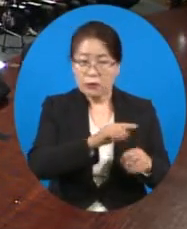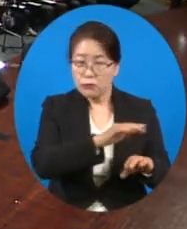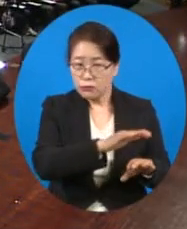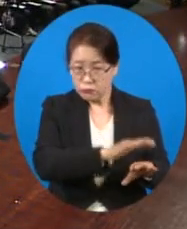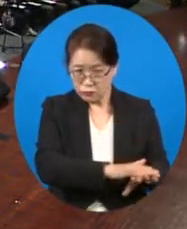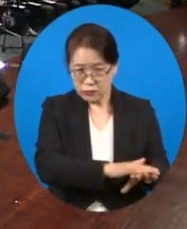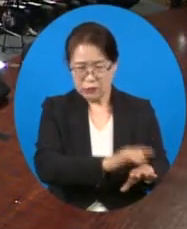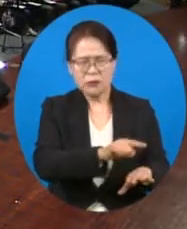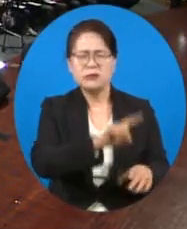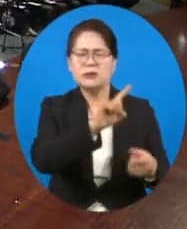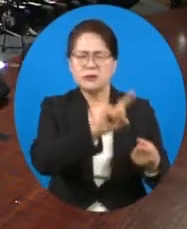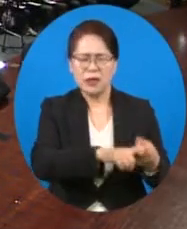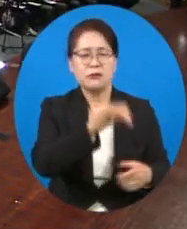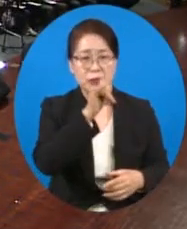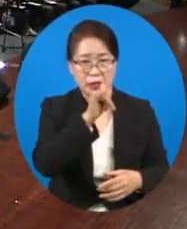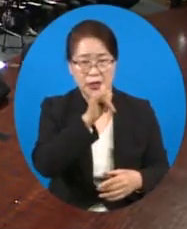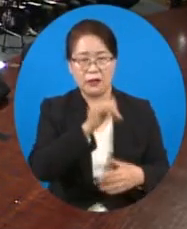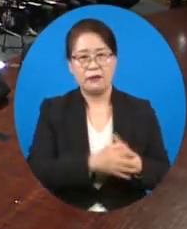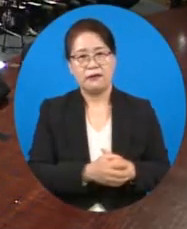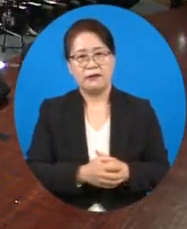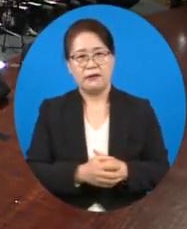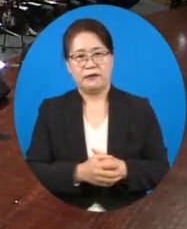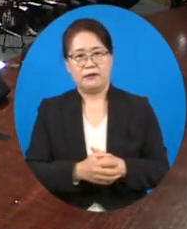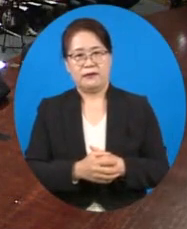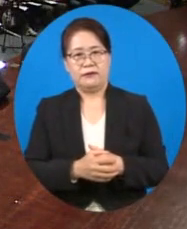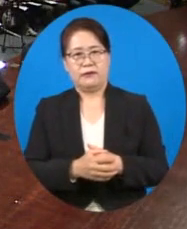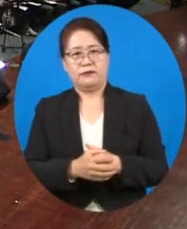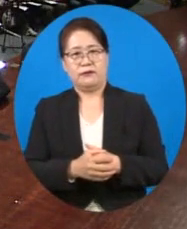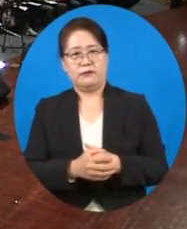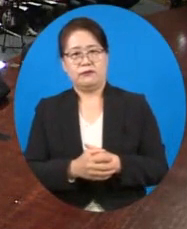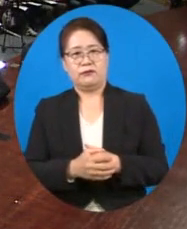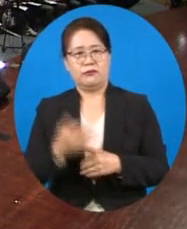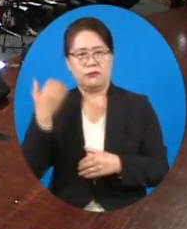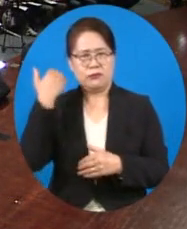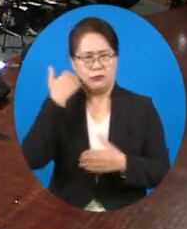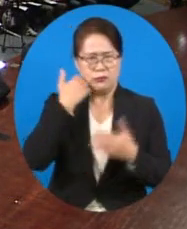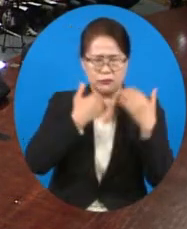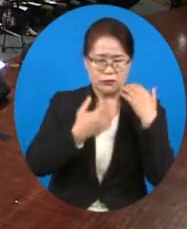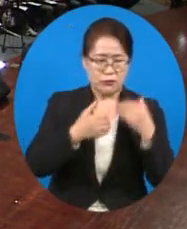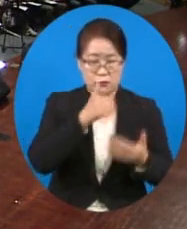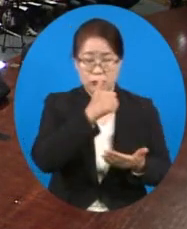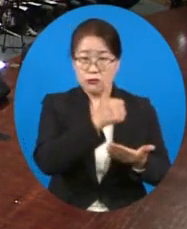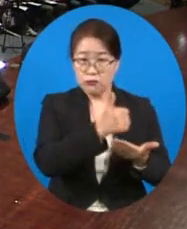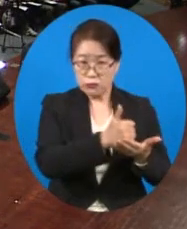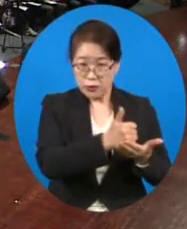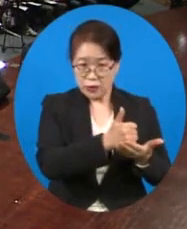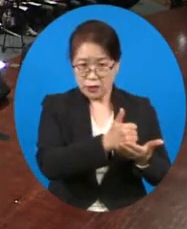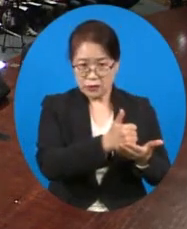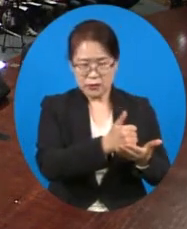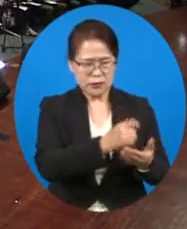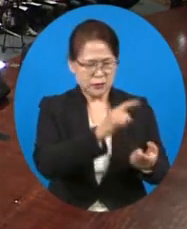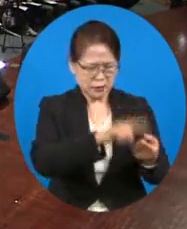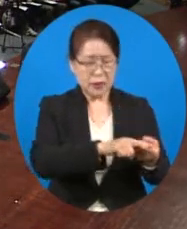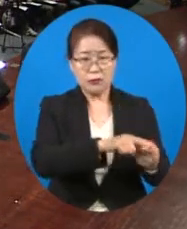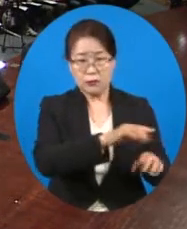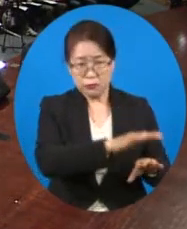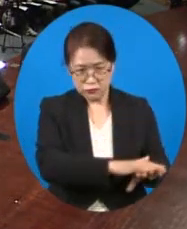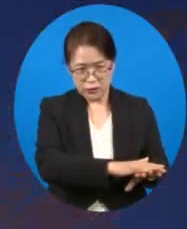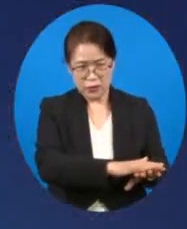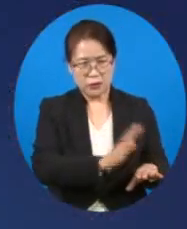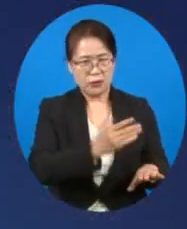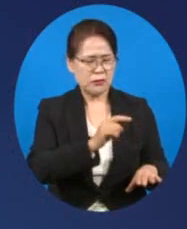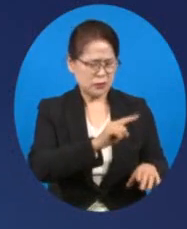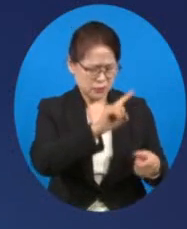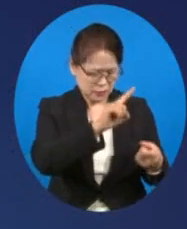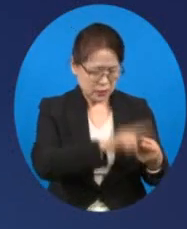그대로 있으리라 다시 한번 읽겠습니다 누구의 죄든지 그대로 두면 그대로 있으리라